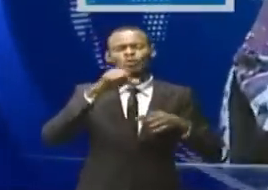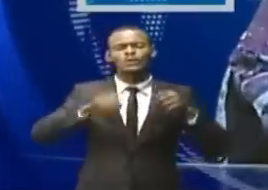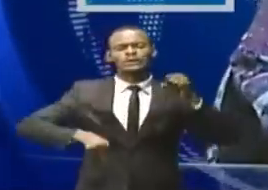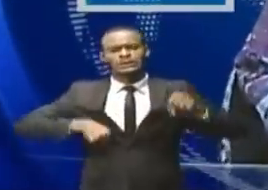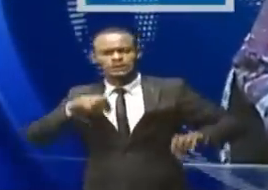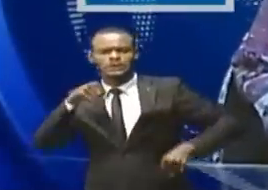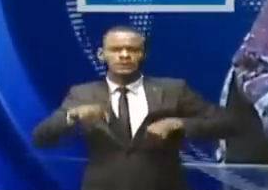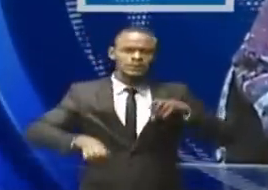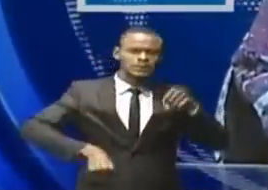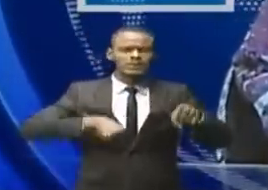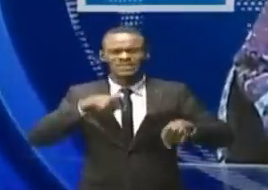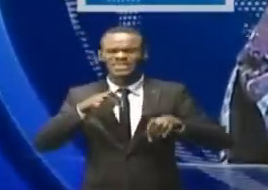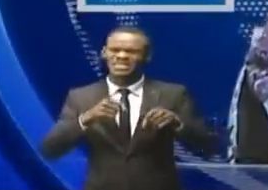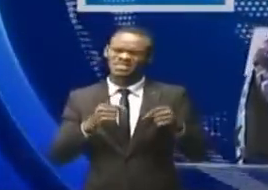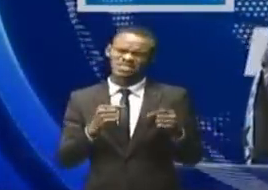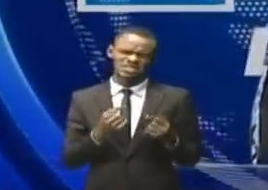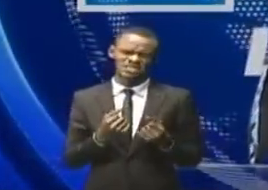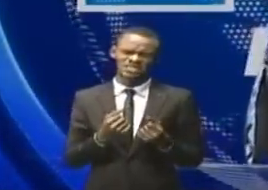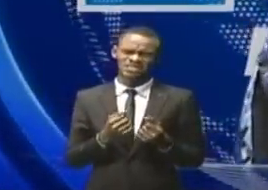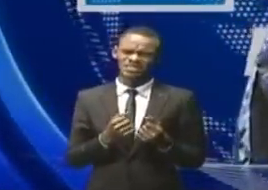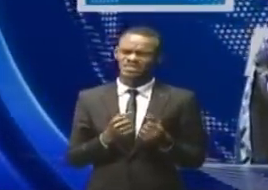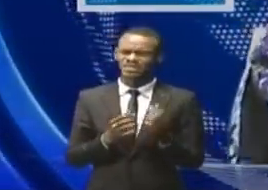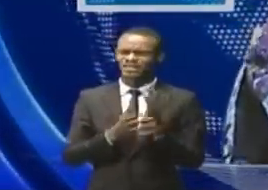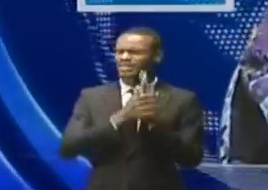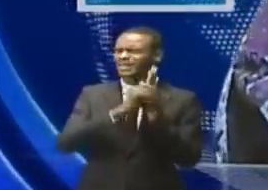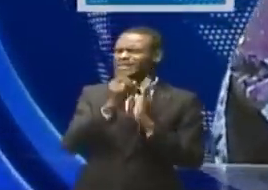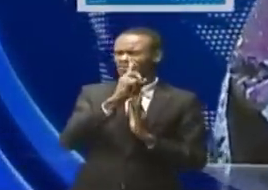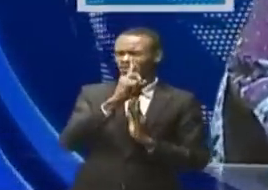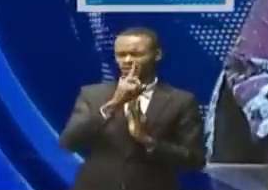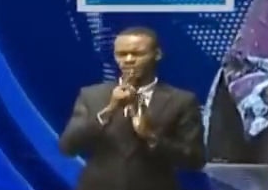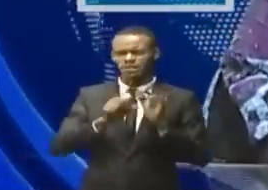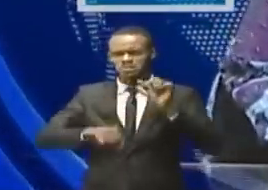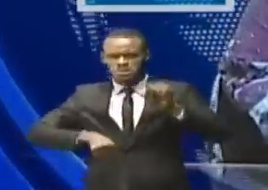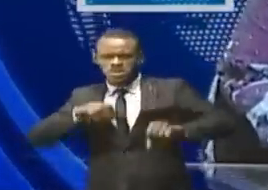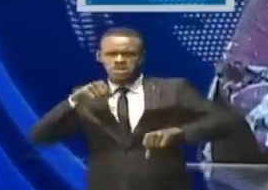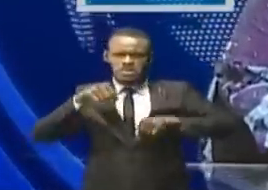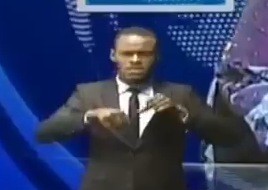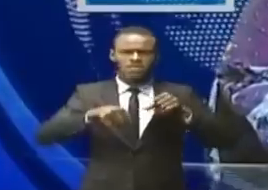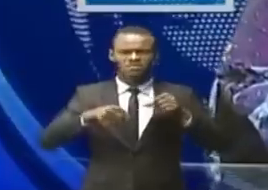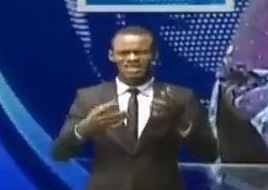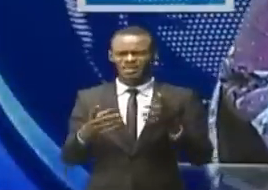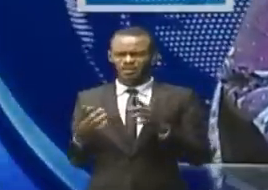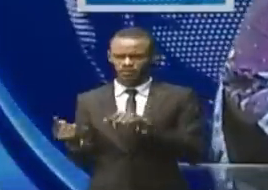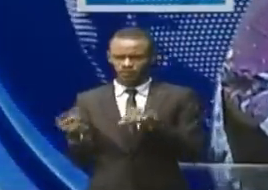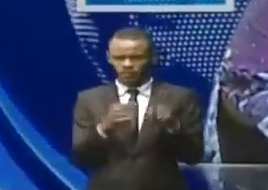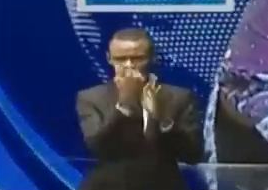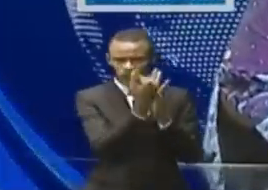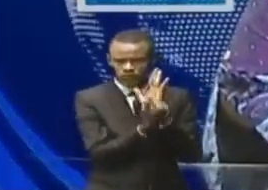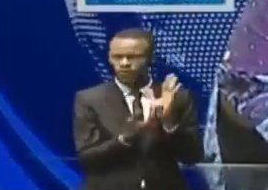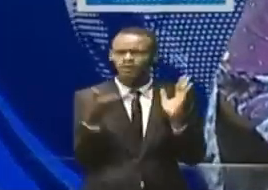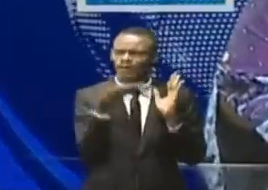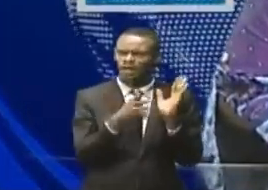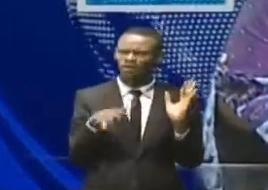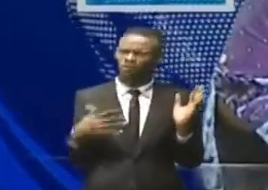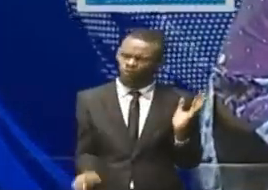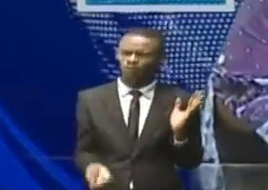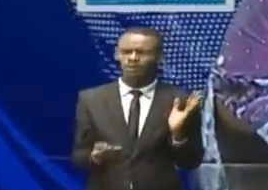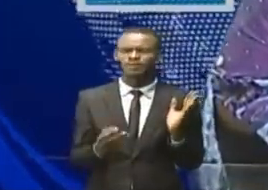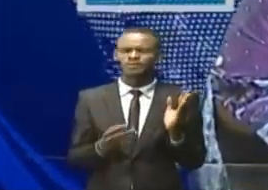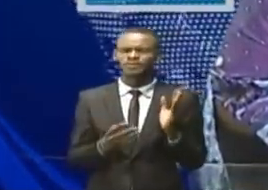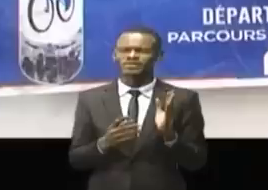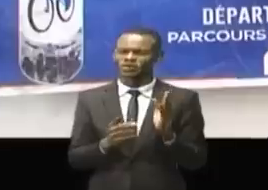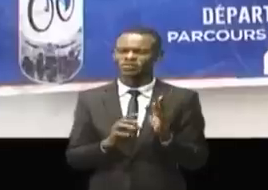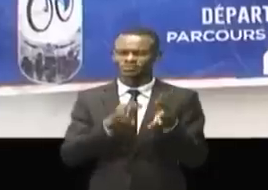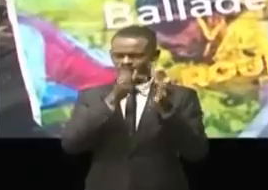portes à Kinshasa le 28 juillet courant. Le président de la Fédération du cyclisme de Kinshasa l'a dit au cours d'un point de presse, Anastasie